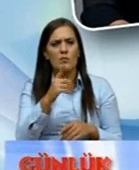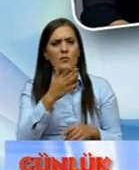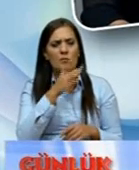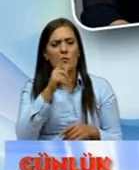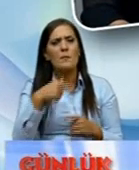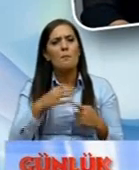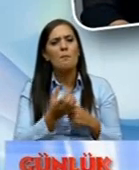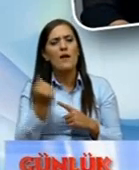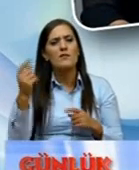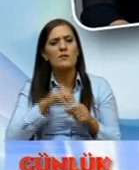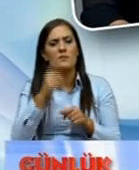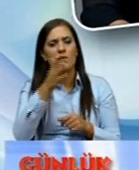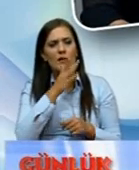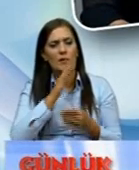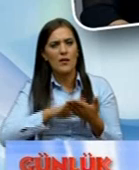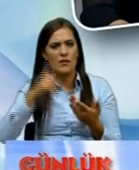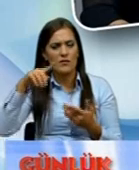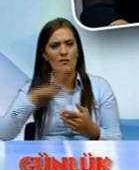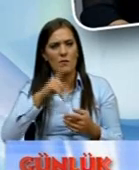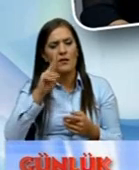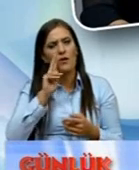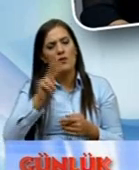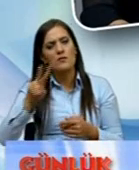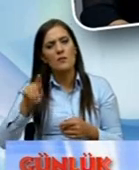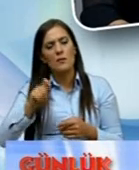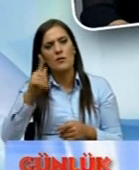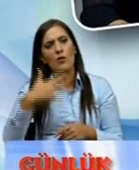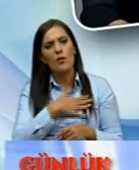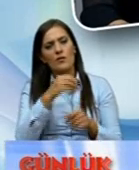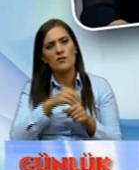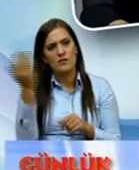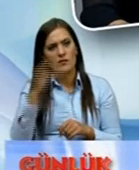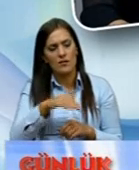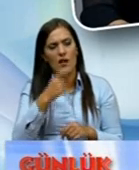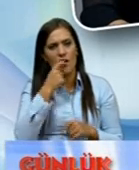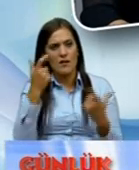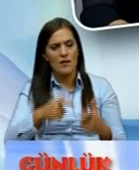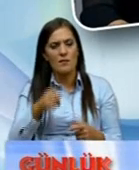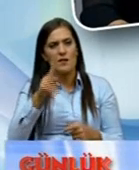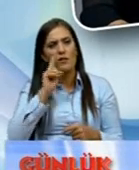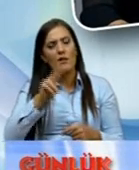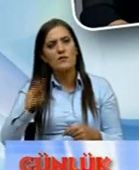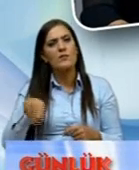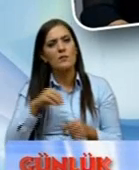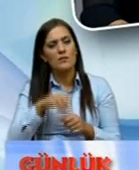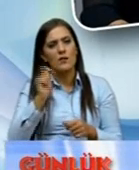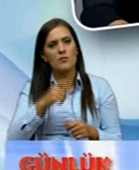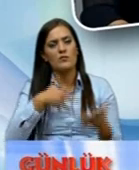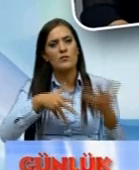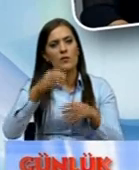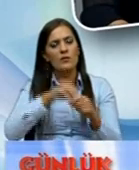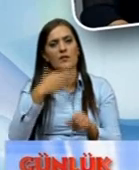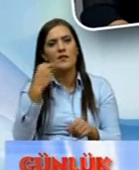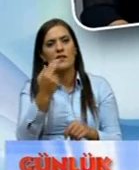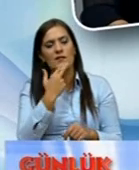musun? Bir Belçikalı tanıdığımız bir arkadaşımız bir gözlem yapmış. Bir kongre için gelmişti Ankara'ya. Bir gözlem yapmış.